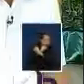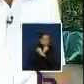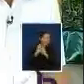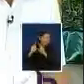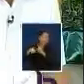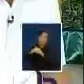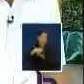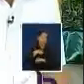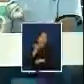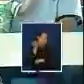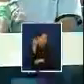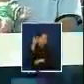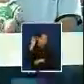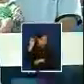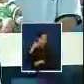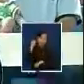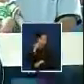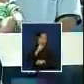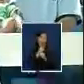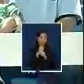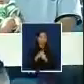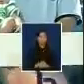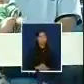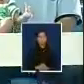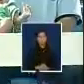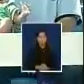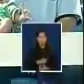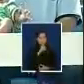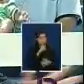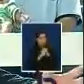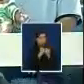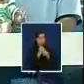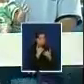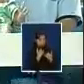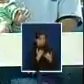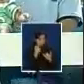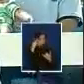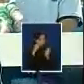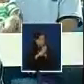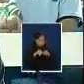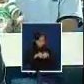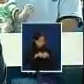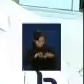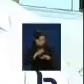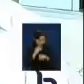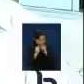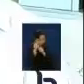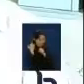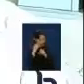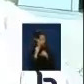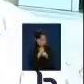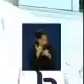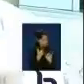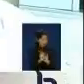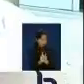จวันนี ้ครับท่านที่มีครับการระบาดของโรคมือเท้าปากในปีนี้รุนแรงไหมครับเมื่อเทียบกับปีที่ผ่านมานะฮะ อย่าพูดว่ารุนแรงก็ไม่รุนแรงดีกว่